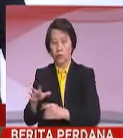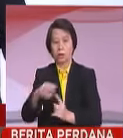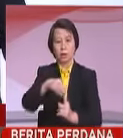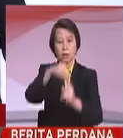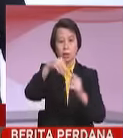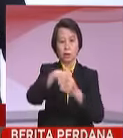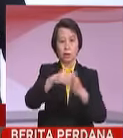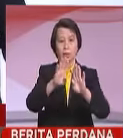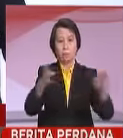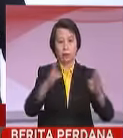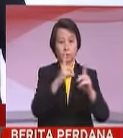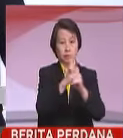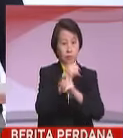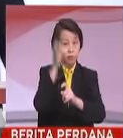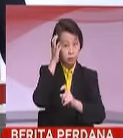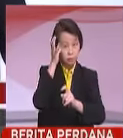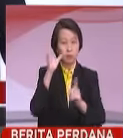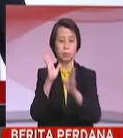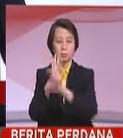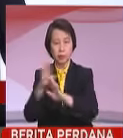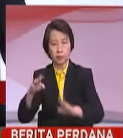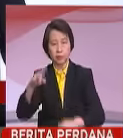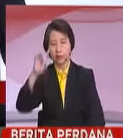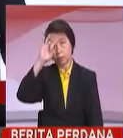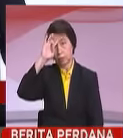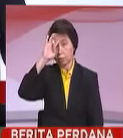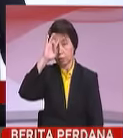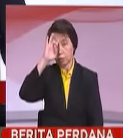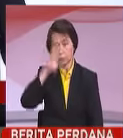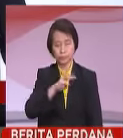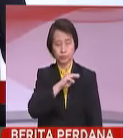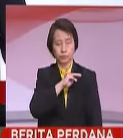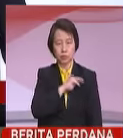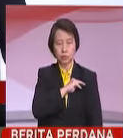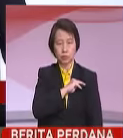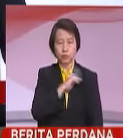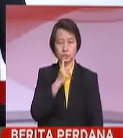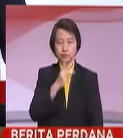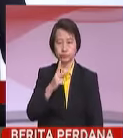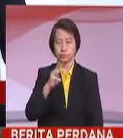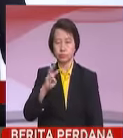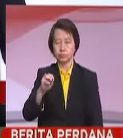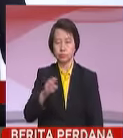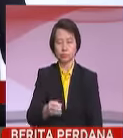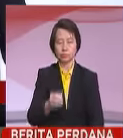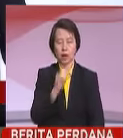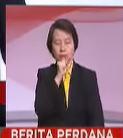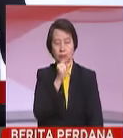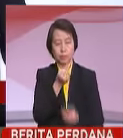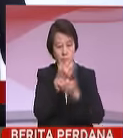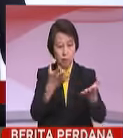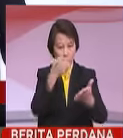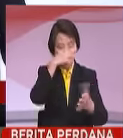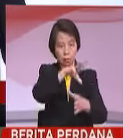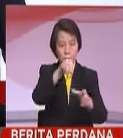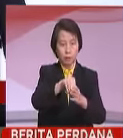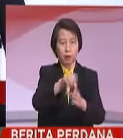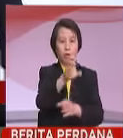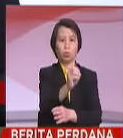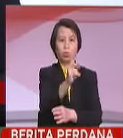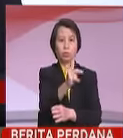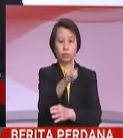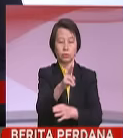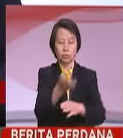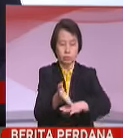khususnya dalam bahasa Mandarin dan Tamil. Menteri-menterinya Datuk Saifuddin Abdullah, penyampaian berita melibatkan orang kurang upaya juga